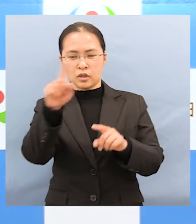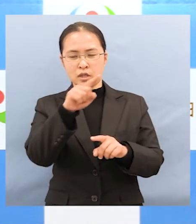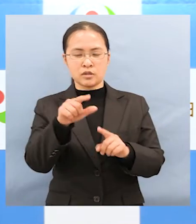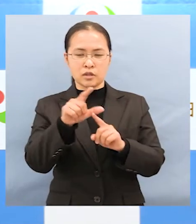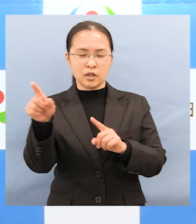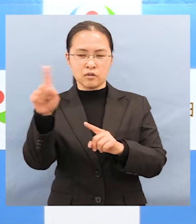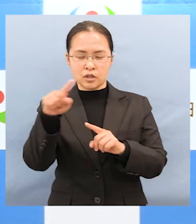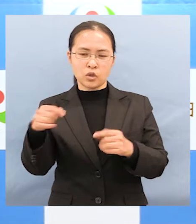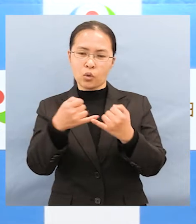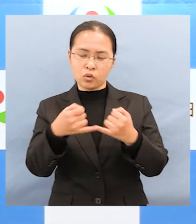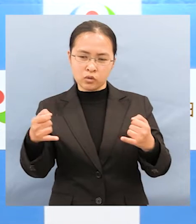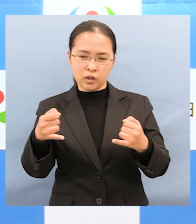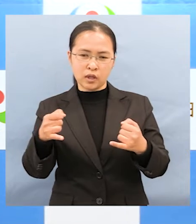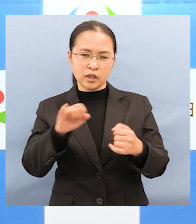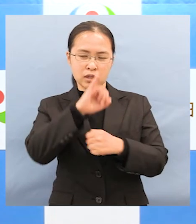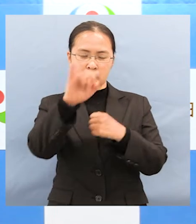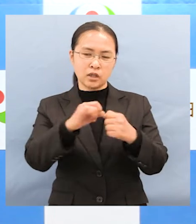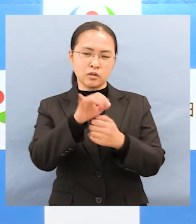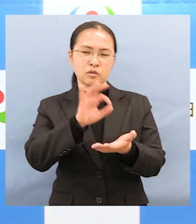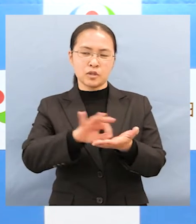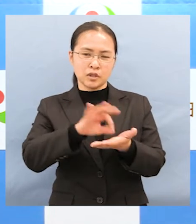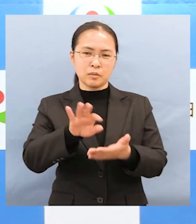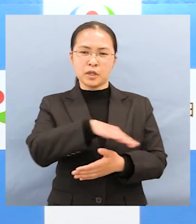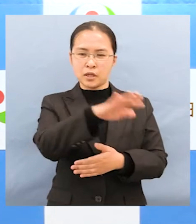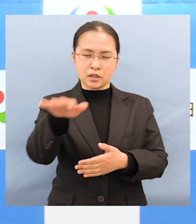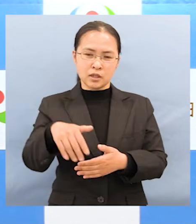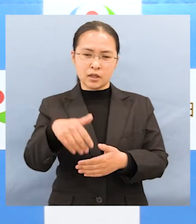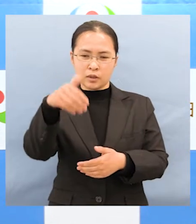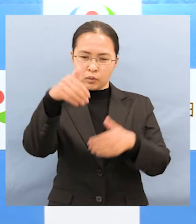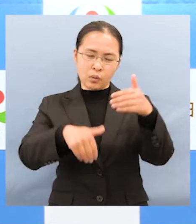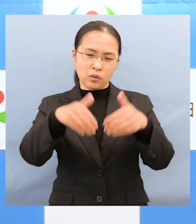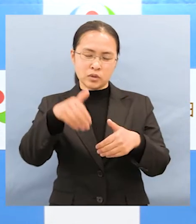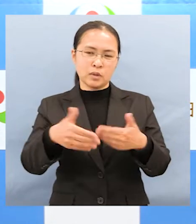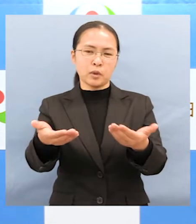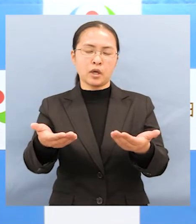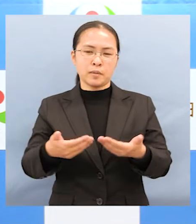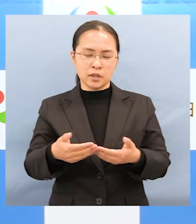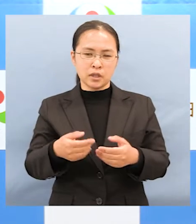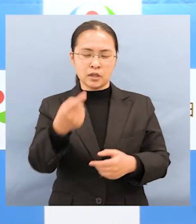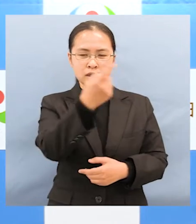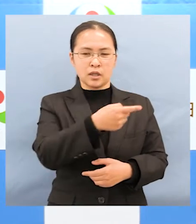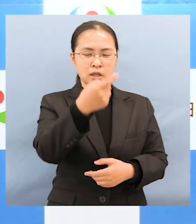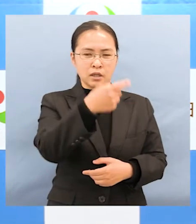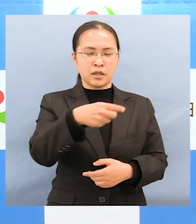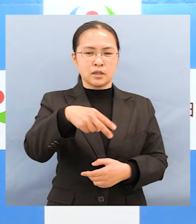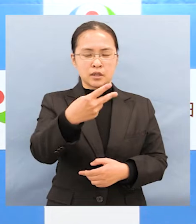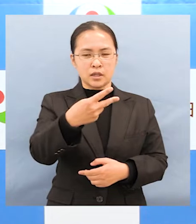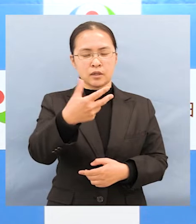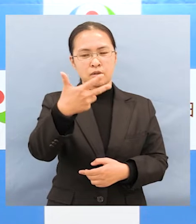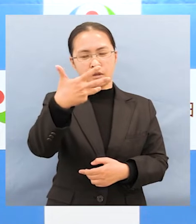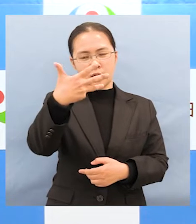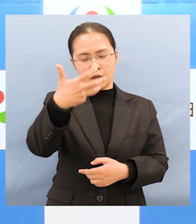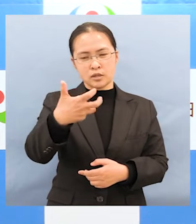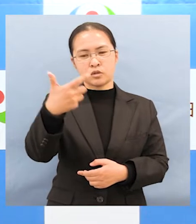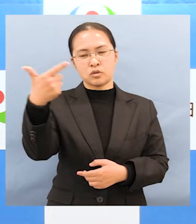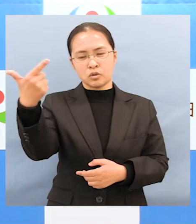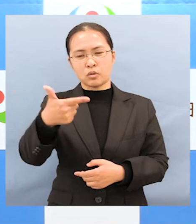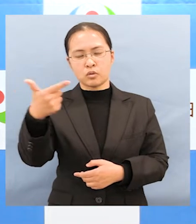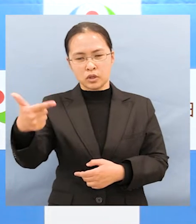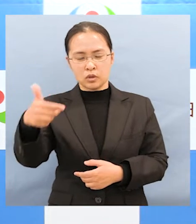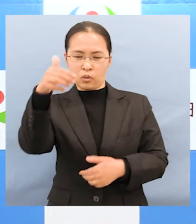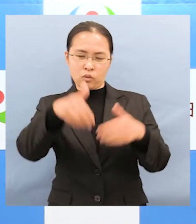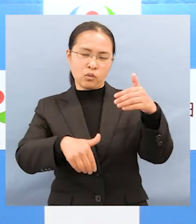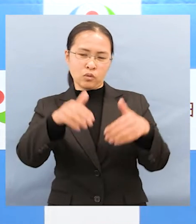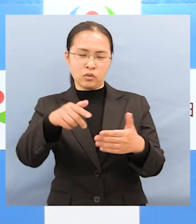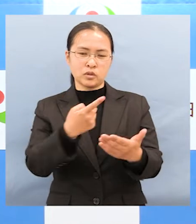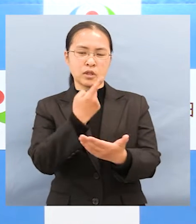ットライン、ウェブサイトを通じて皆さんから募集をいたしました。1286人の投票